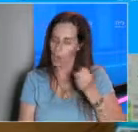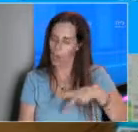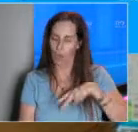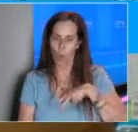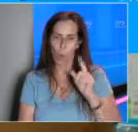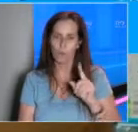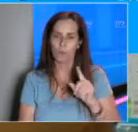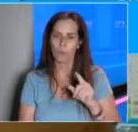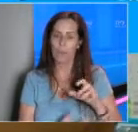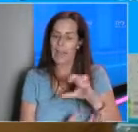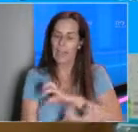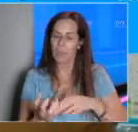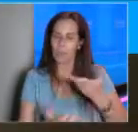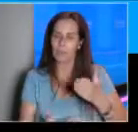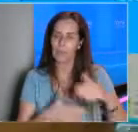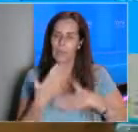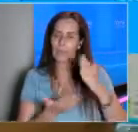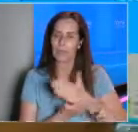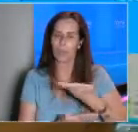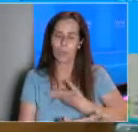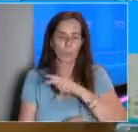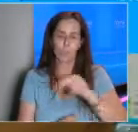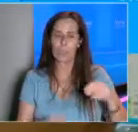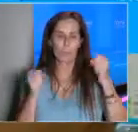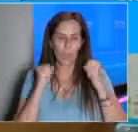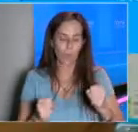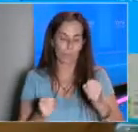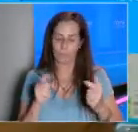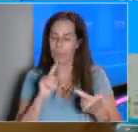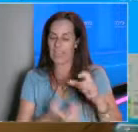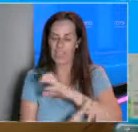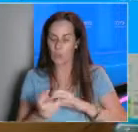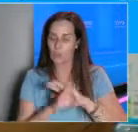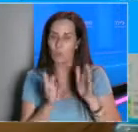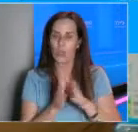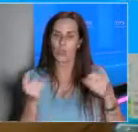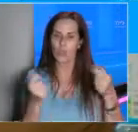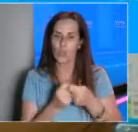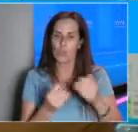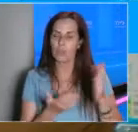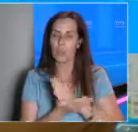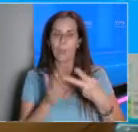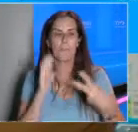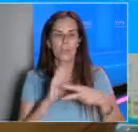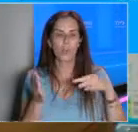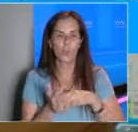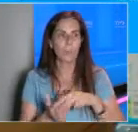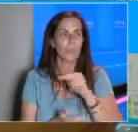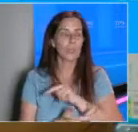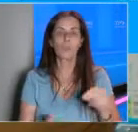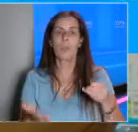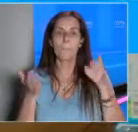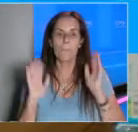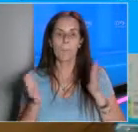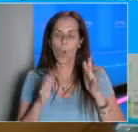מלאה, לכאוס בתהליכי קבלת החלטות בנושאים ביטחוניים, לכאוס בכל מה שקשור לקביעת מדיניות בנושאים